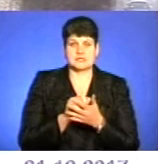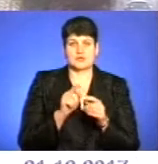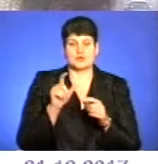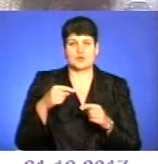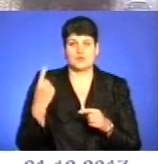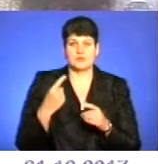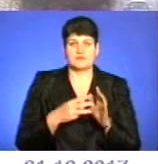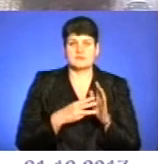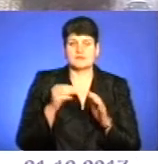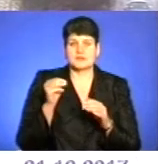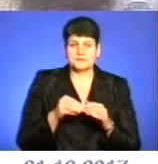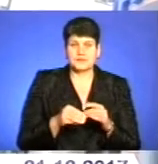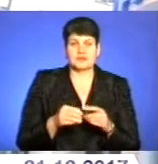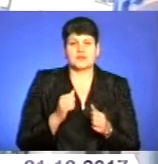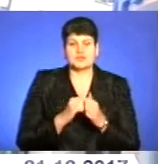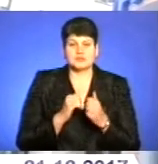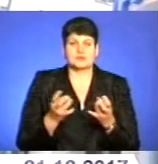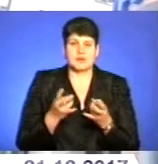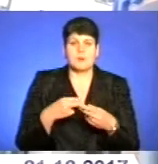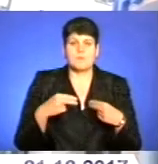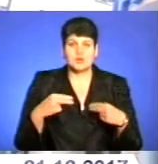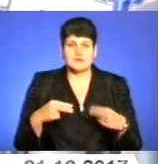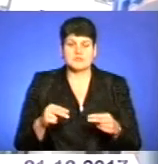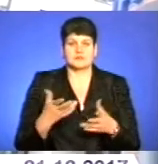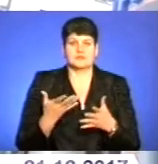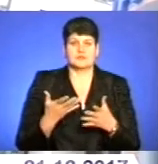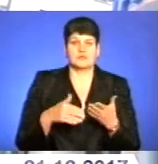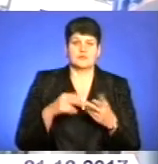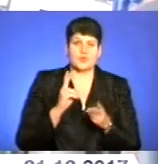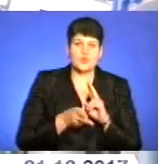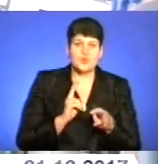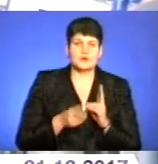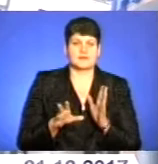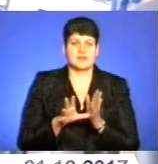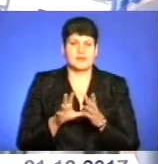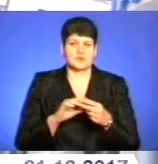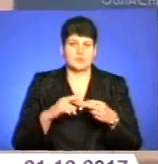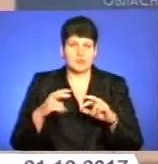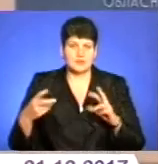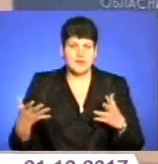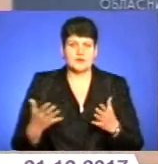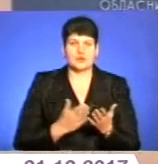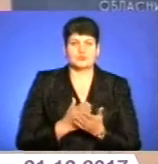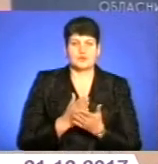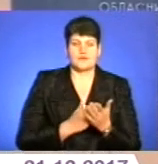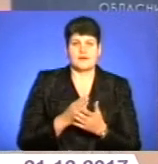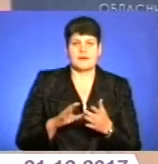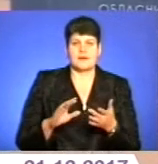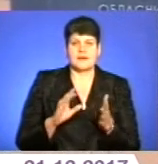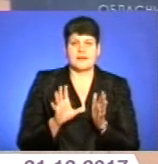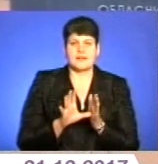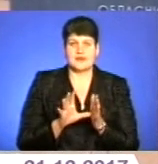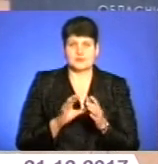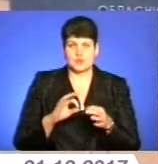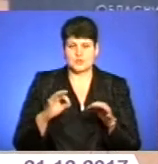8000. Найчастіше потребують продавців, водіїв, підсобних робітників, кухарів, електромонтерів з ремонту та обслуговування електроустаткування,